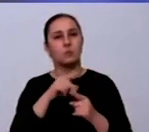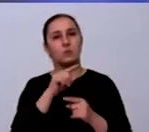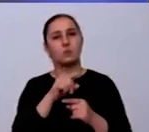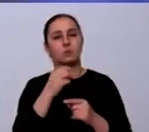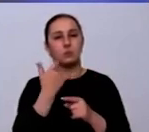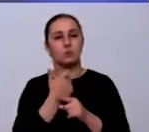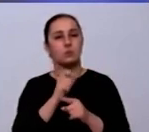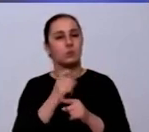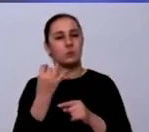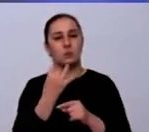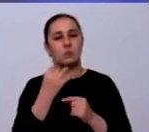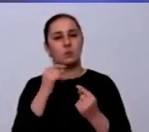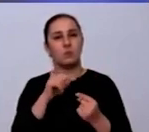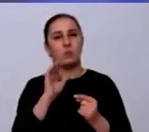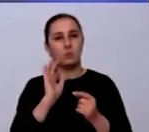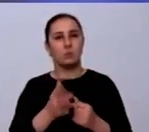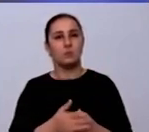ham maqsadga muvofiq bo'ladi.